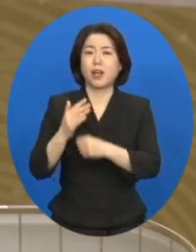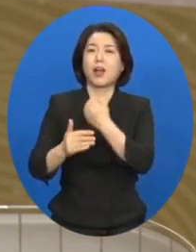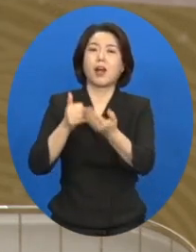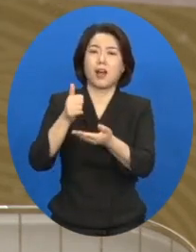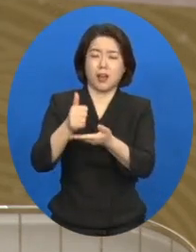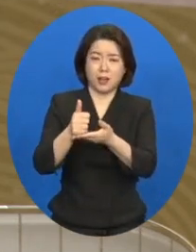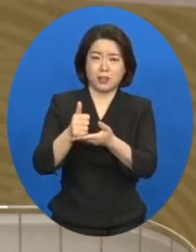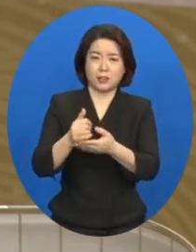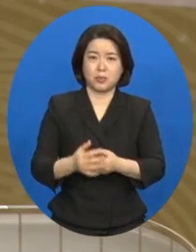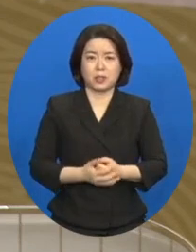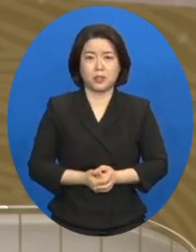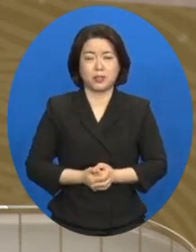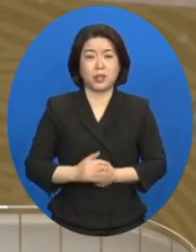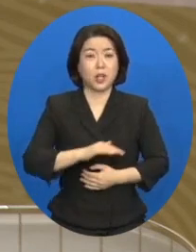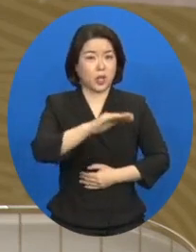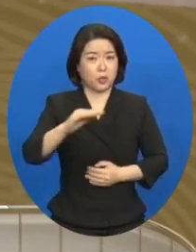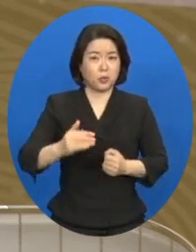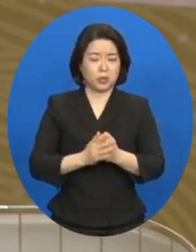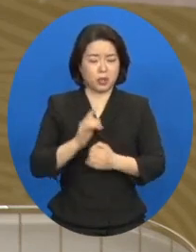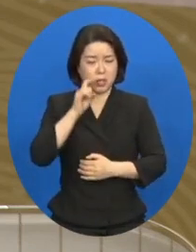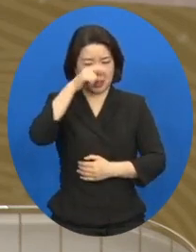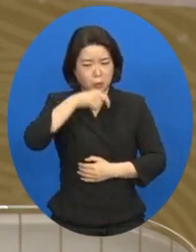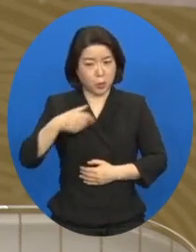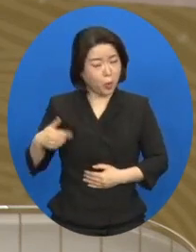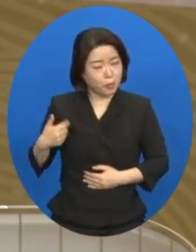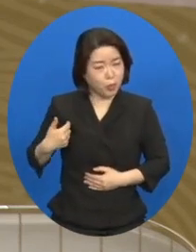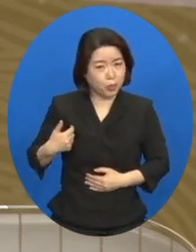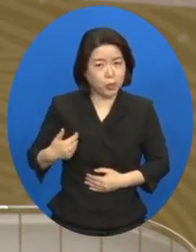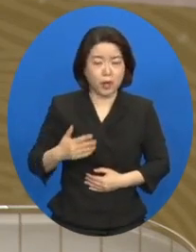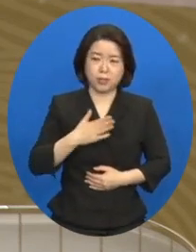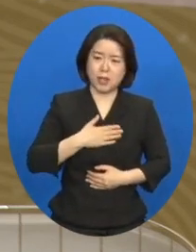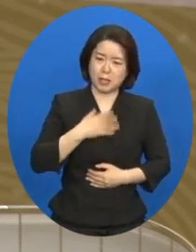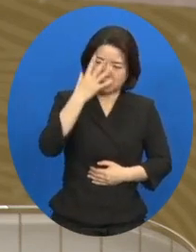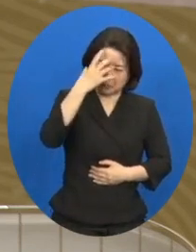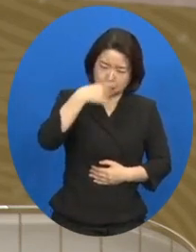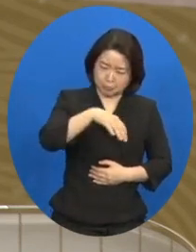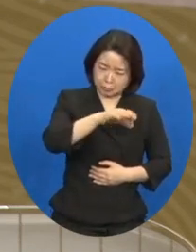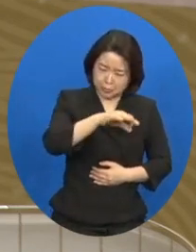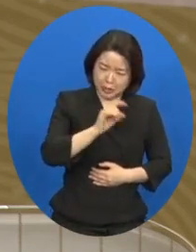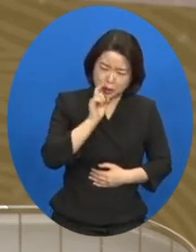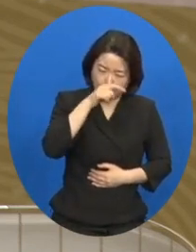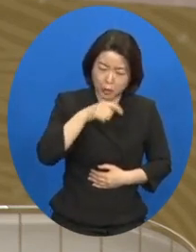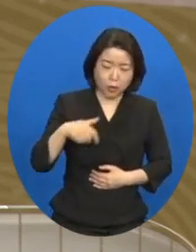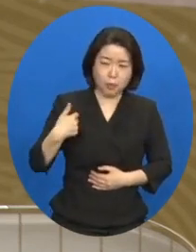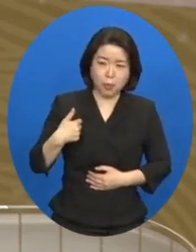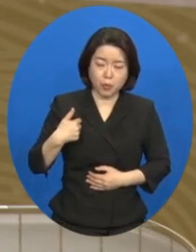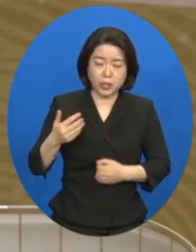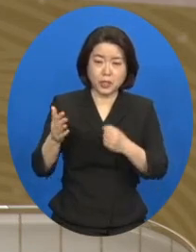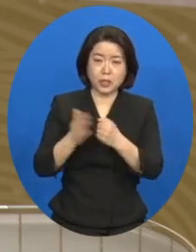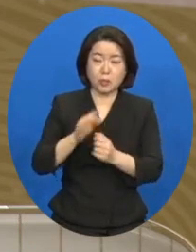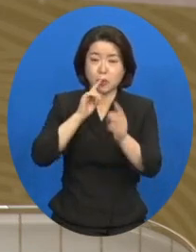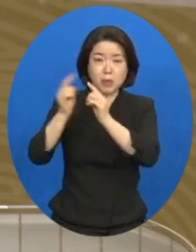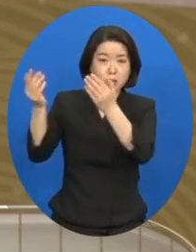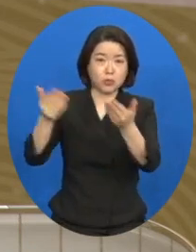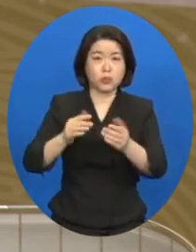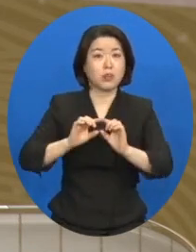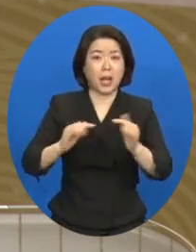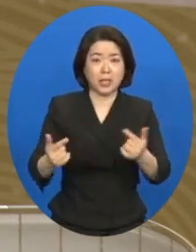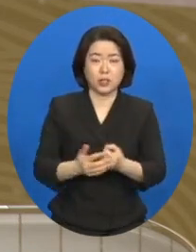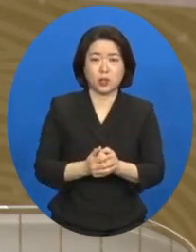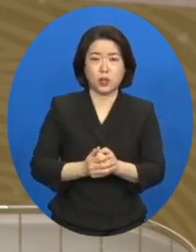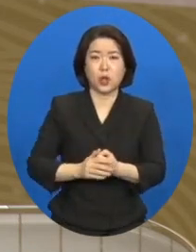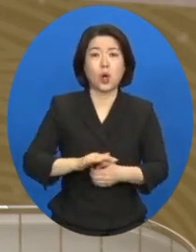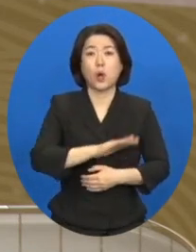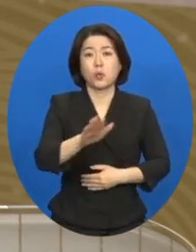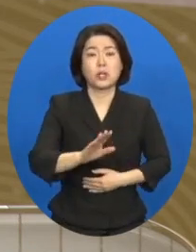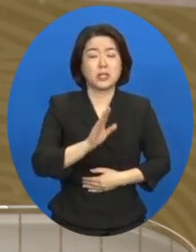하나님께서 우리가 더러운 걸 모르시고 우리가 추한 걸 모르셔서 그 말씀하신 게 아닙니다. 우리는 참